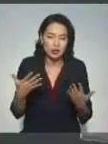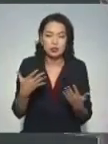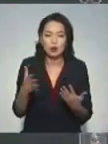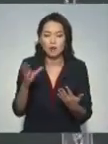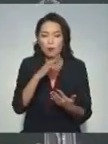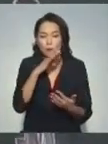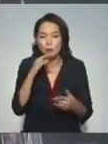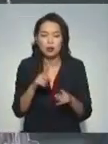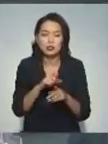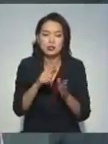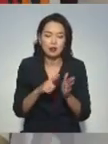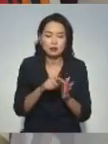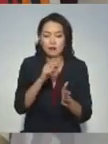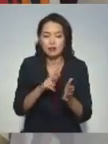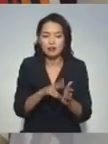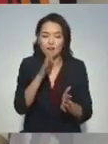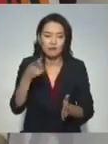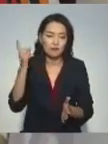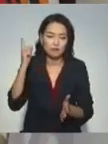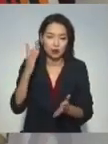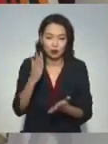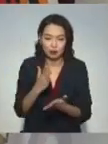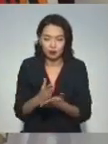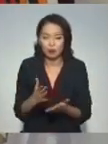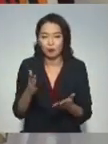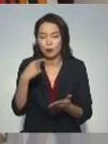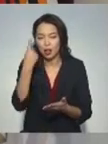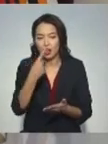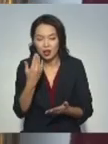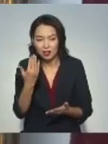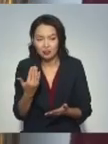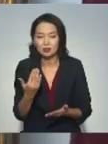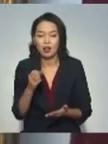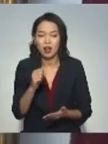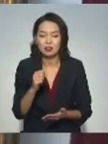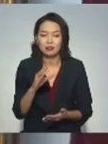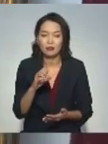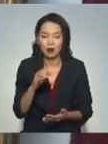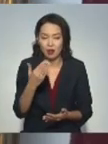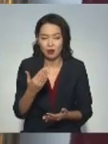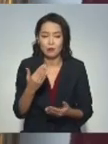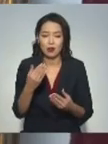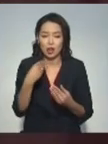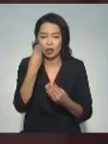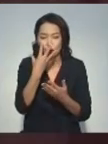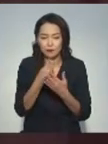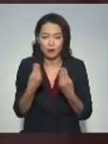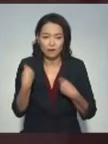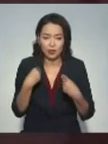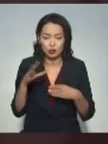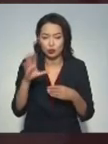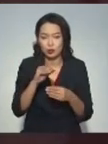датируются 17-18 веками. Гордость музея – личные вещи протоиерея Александра Дагаева. Его казнили по приказу ЧК